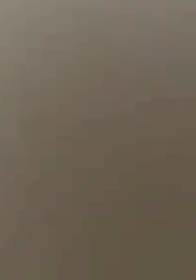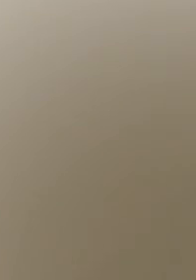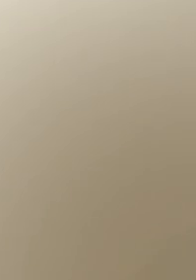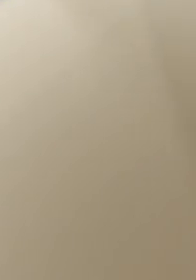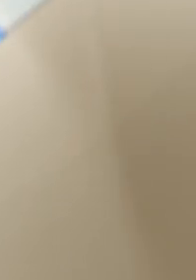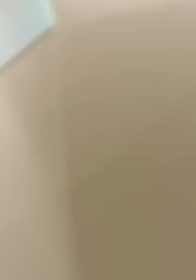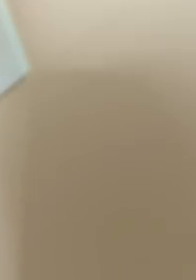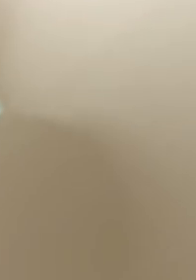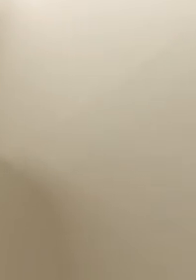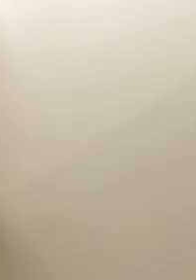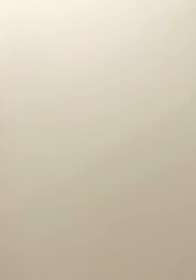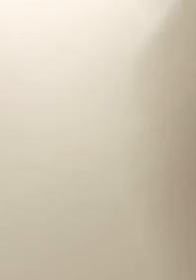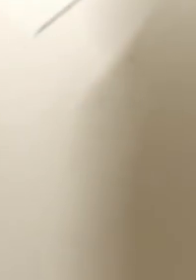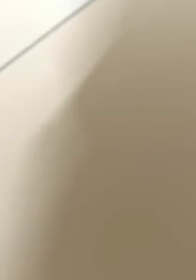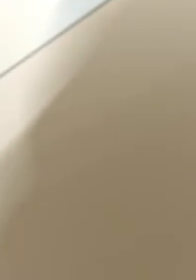Thank you.